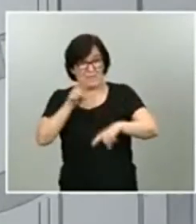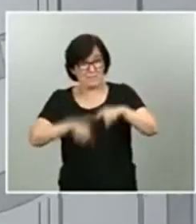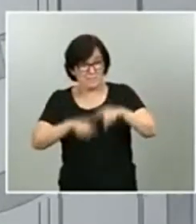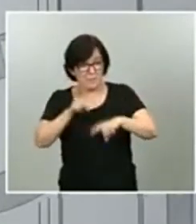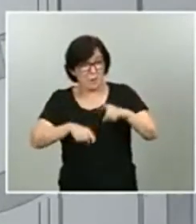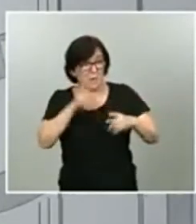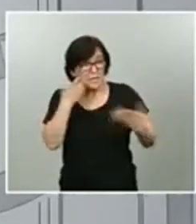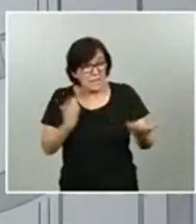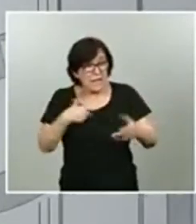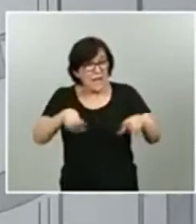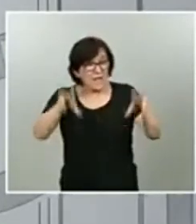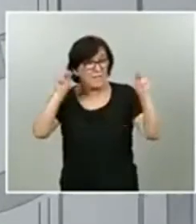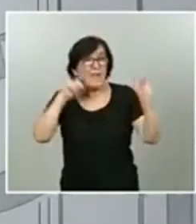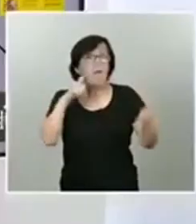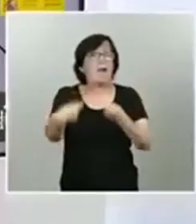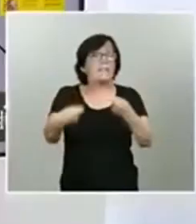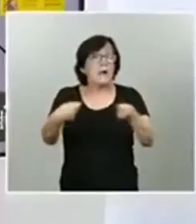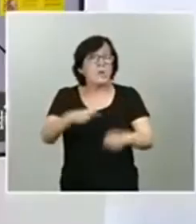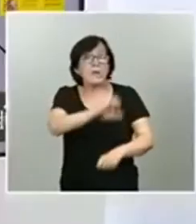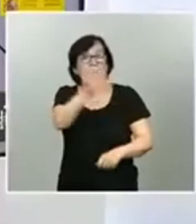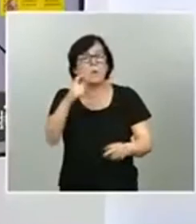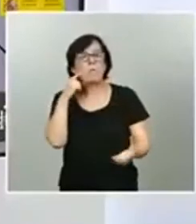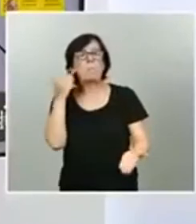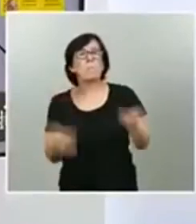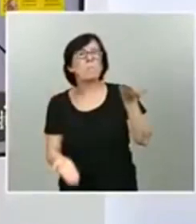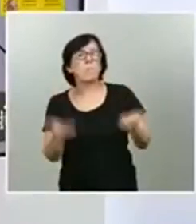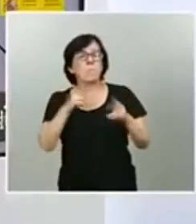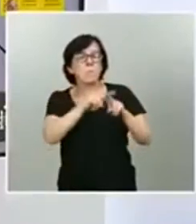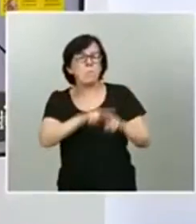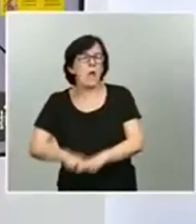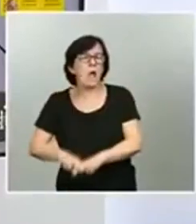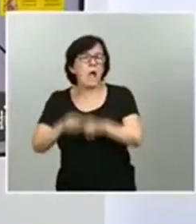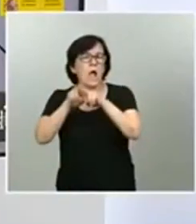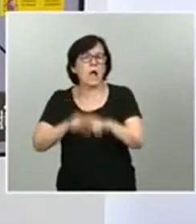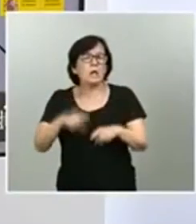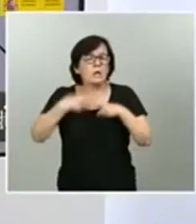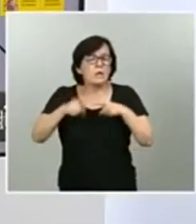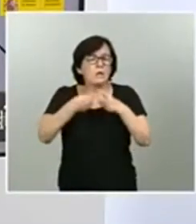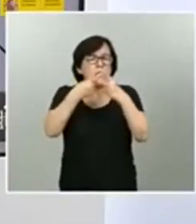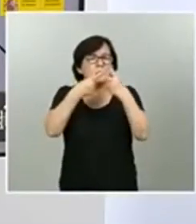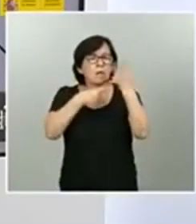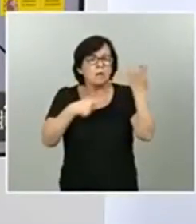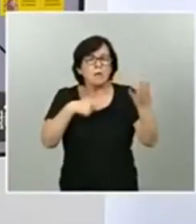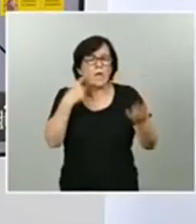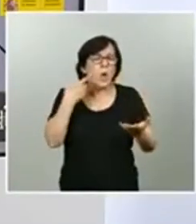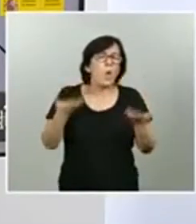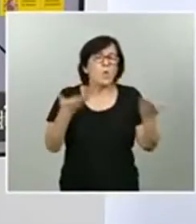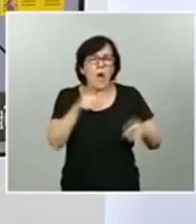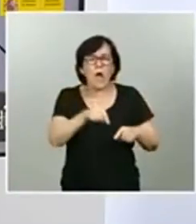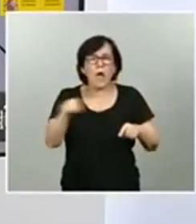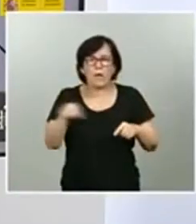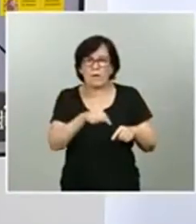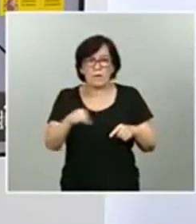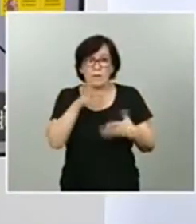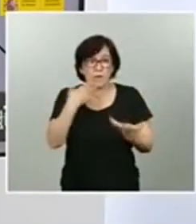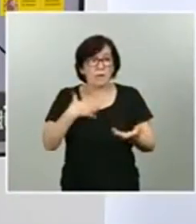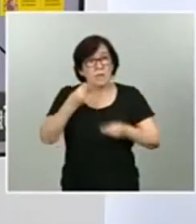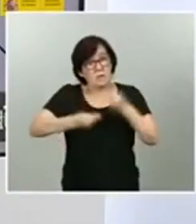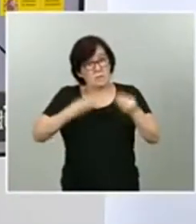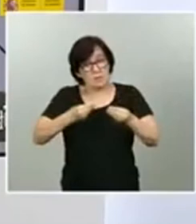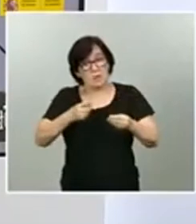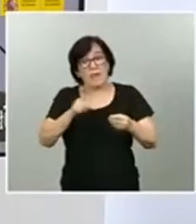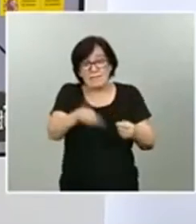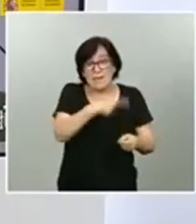luce di tutti gli strumenti delle condizioni di finanza pubblica, ciò che conviene e ciò che non conviene. Qué es lo que una volta Italia, completata lo no,